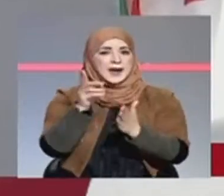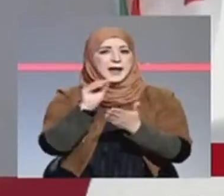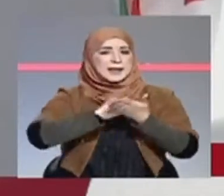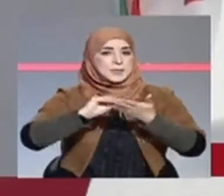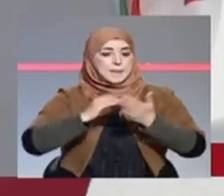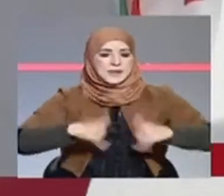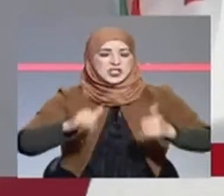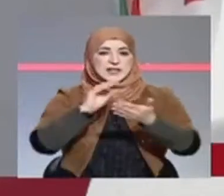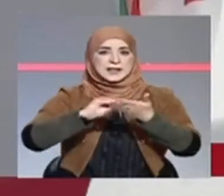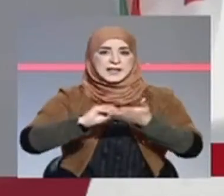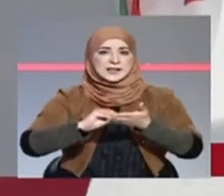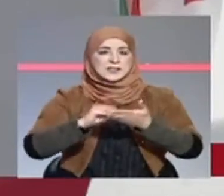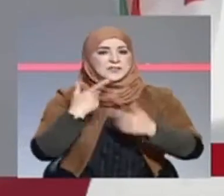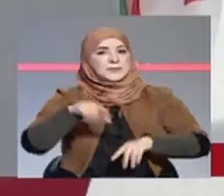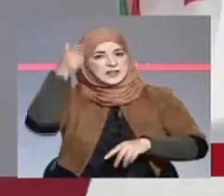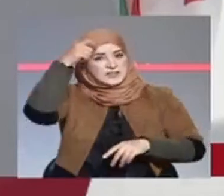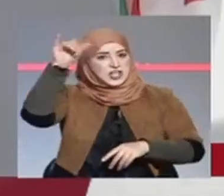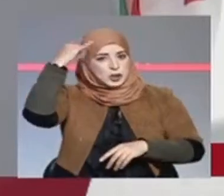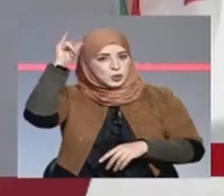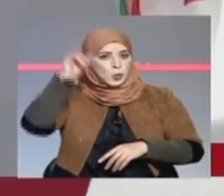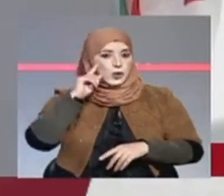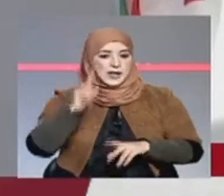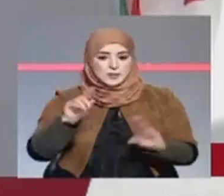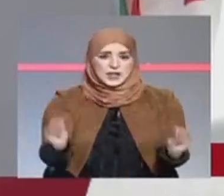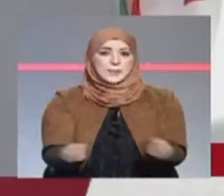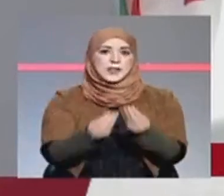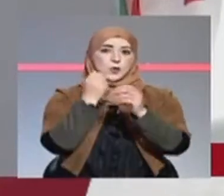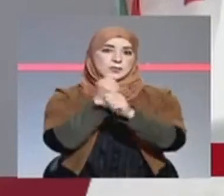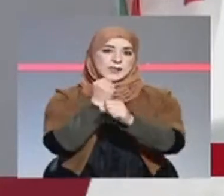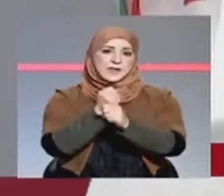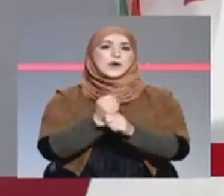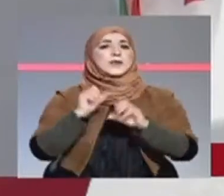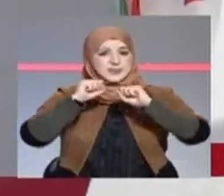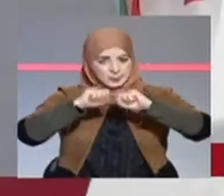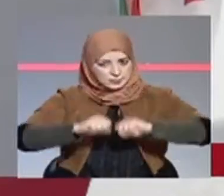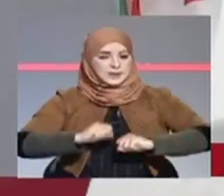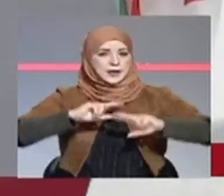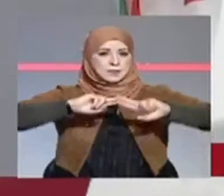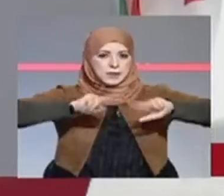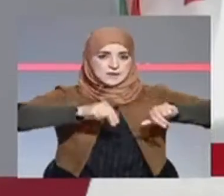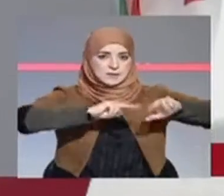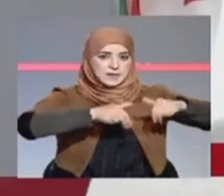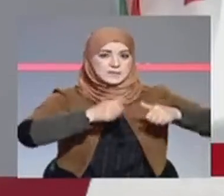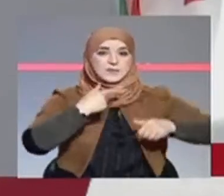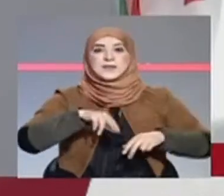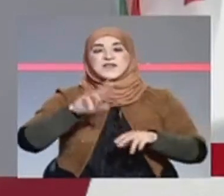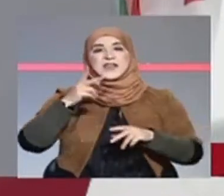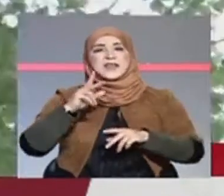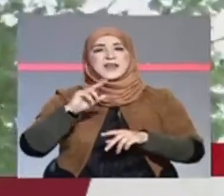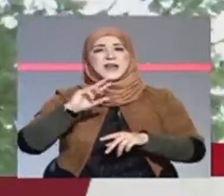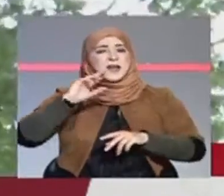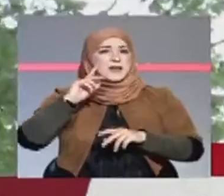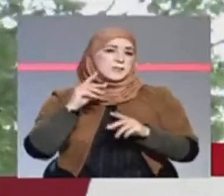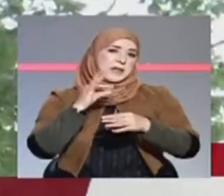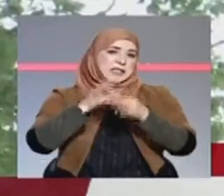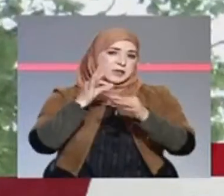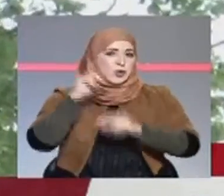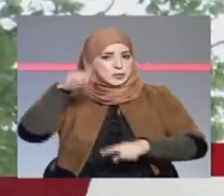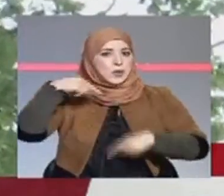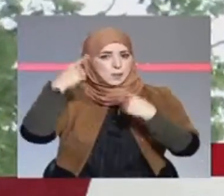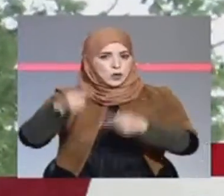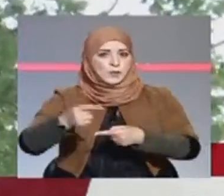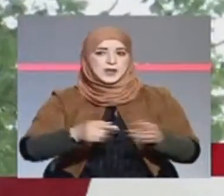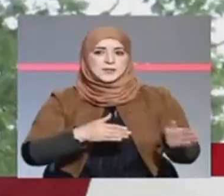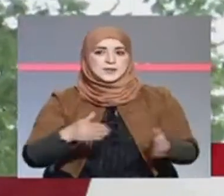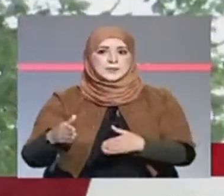في شهر يونيو للبث به وقد نتمكن من التوقيع في الخريف المقبل يوم